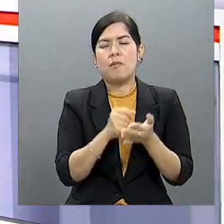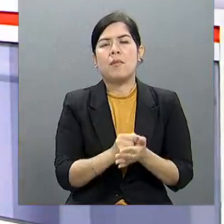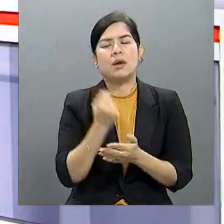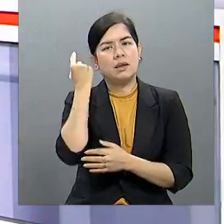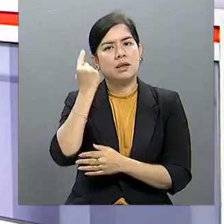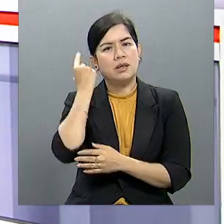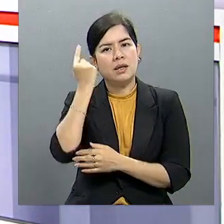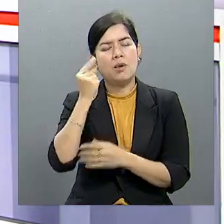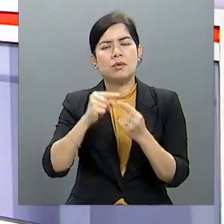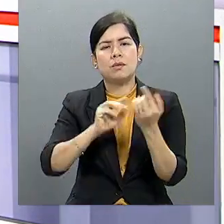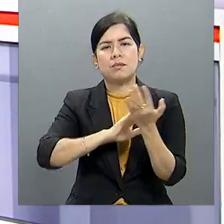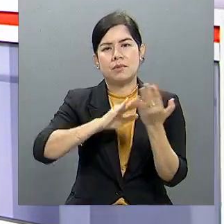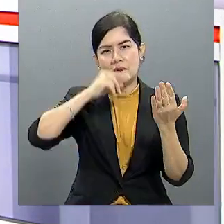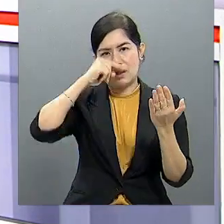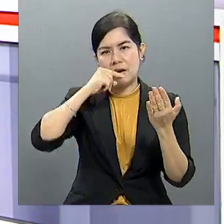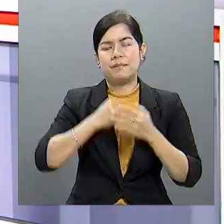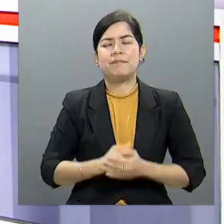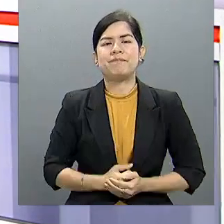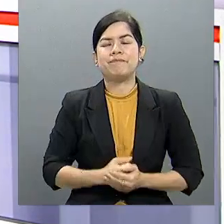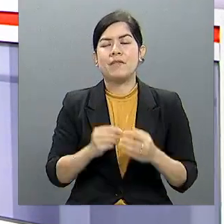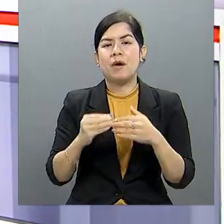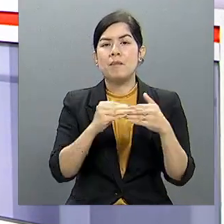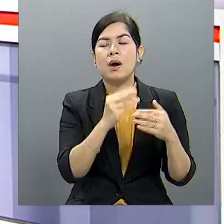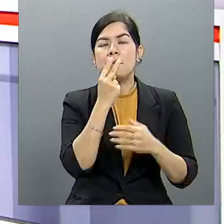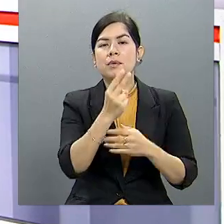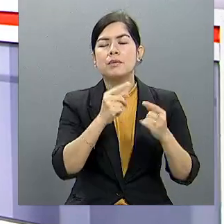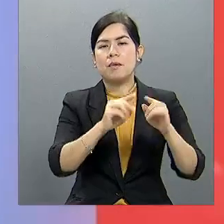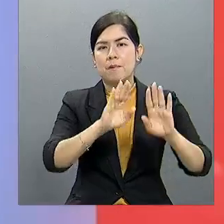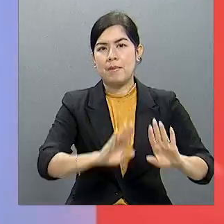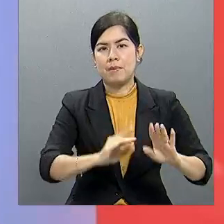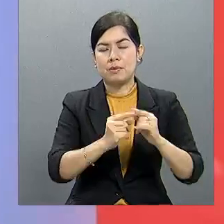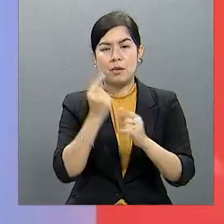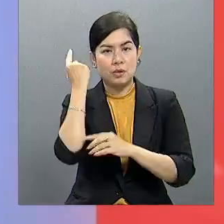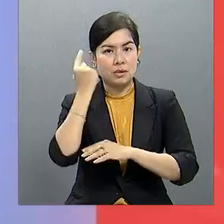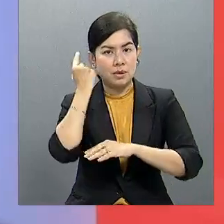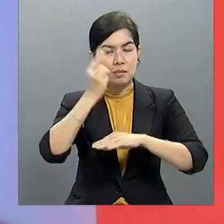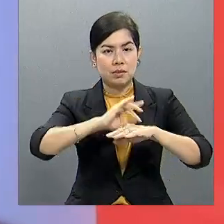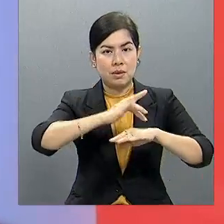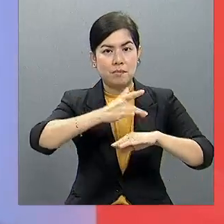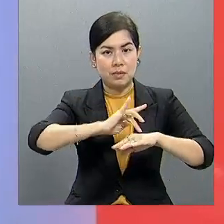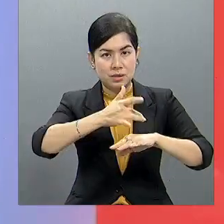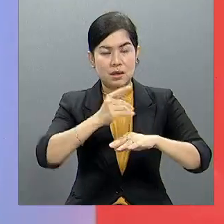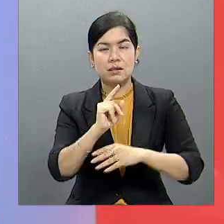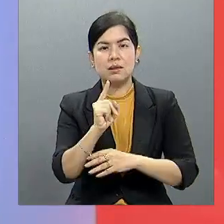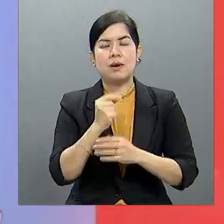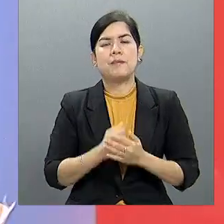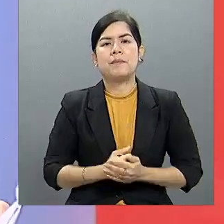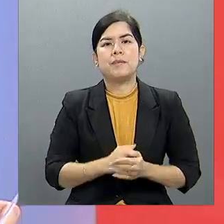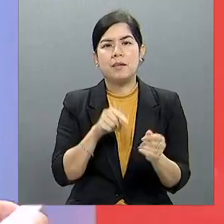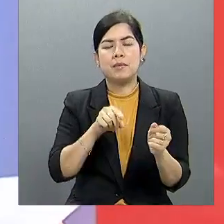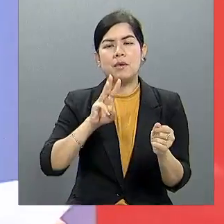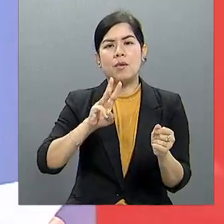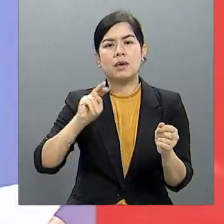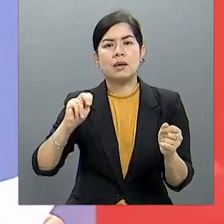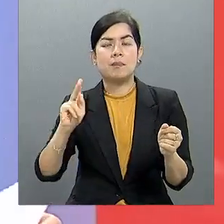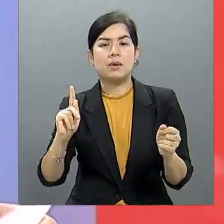น fiance พายเที่ยวใเฉิงธรรมชาิ เกนบ้ดีกวาจะพาคผชมและทสองท่านไปที่ังนาเขี้ยว จัวัดนครราชพค